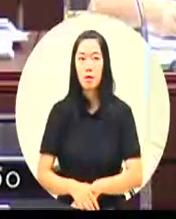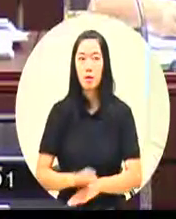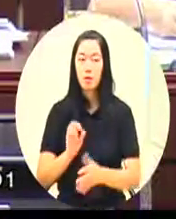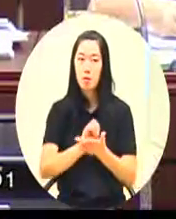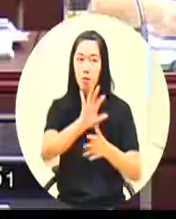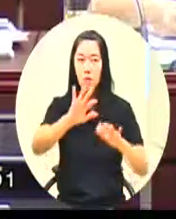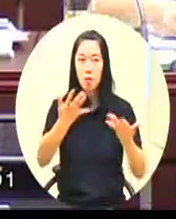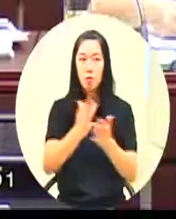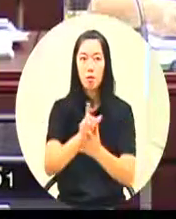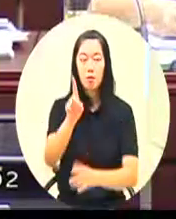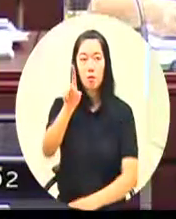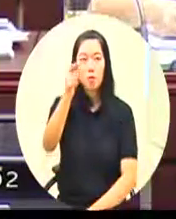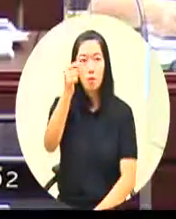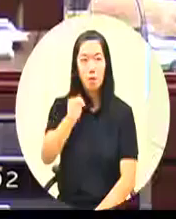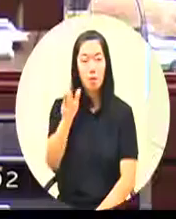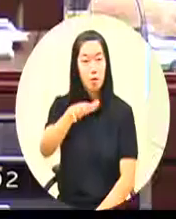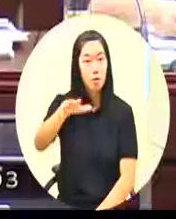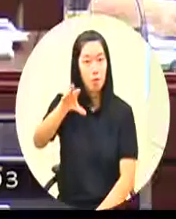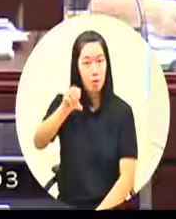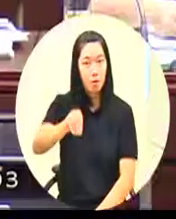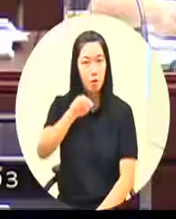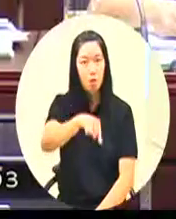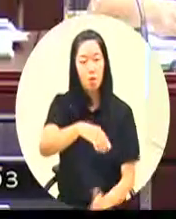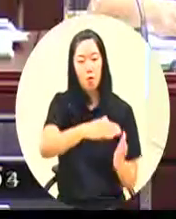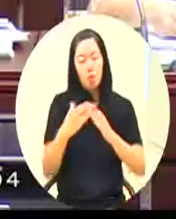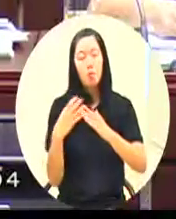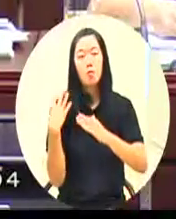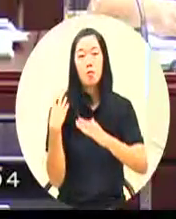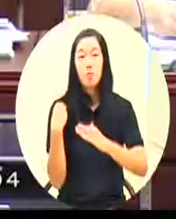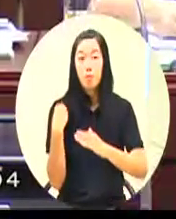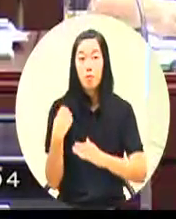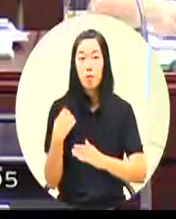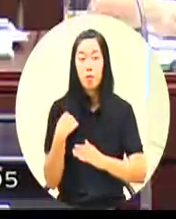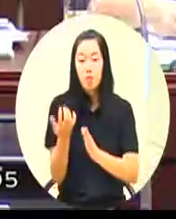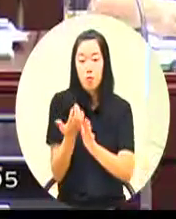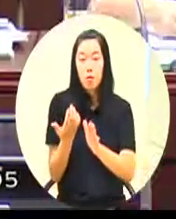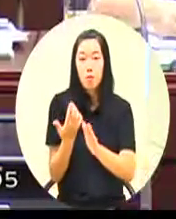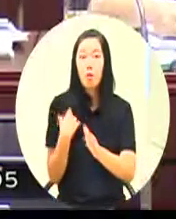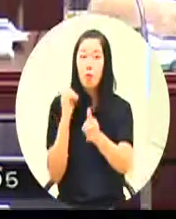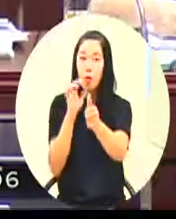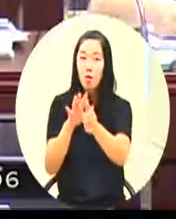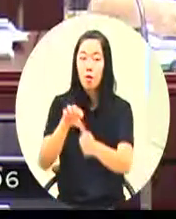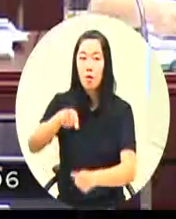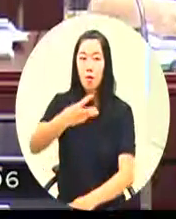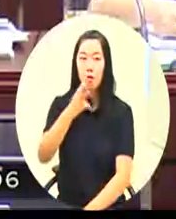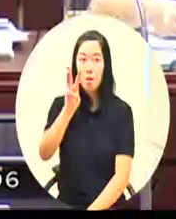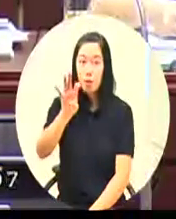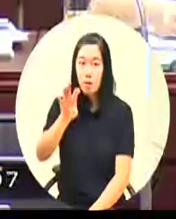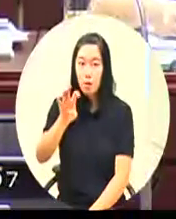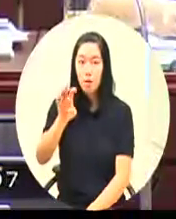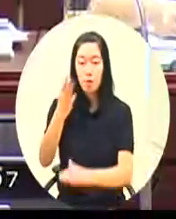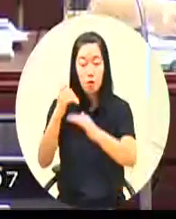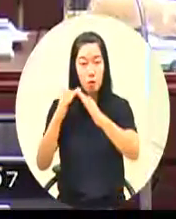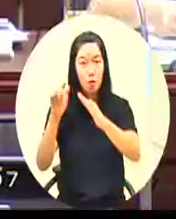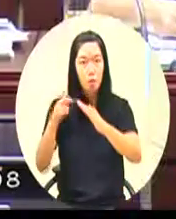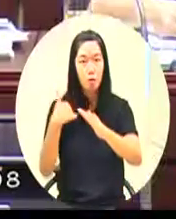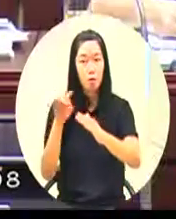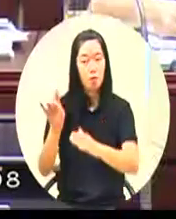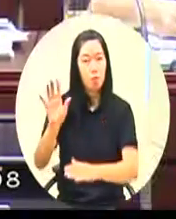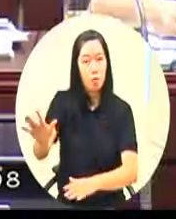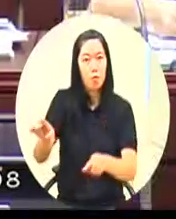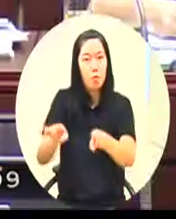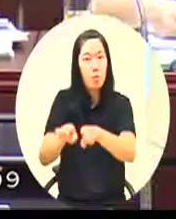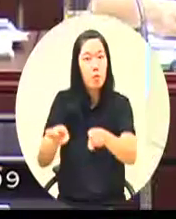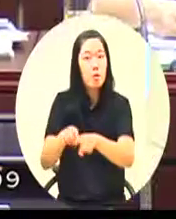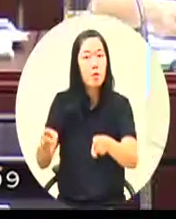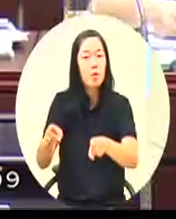概1亿7000多万，是属于复原的部分。那我刚刚跟议员提到的这个344个学校，它就是属于一般的灾